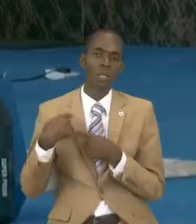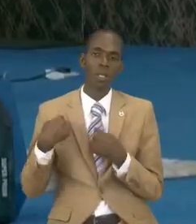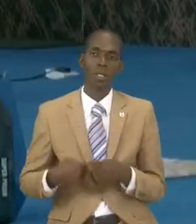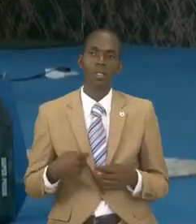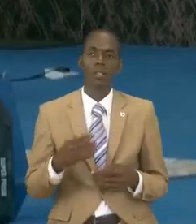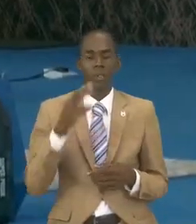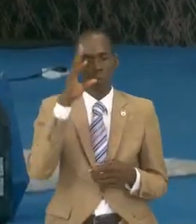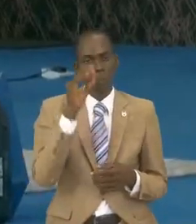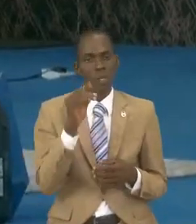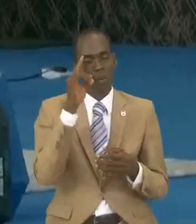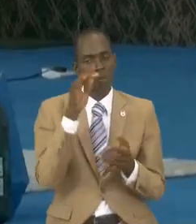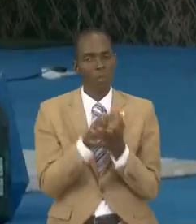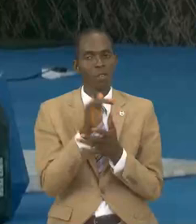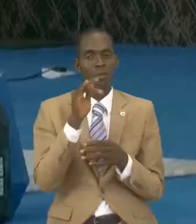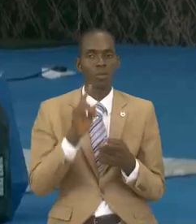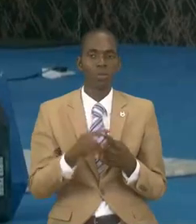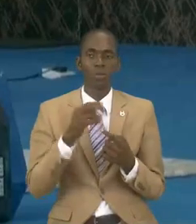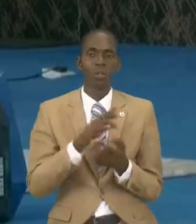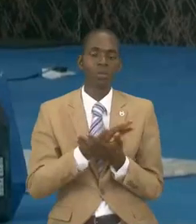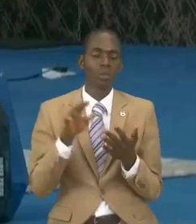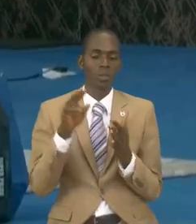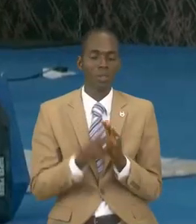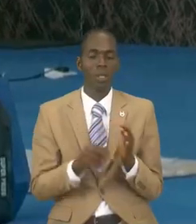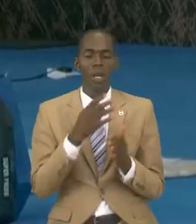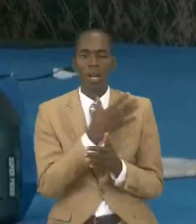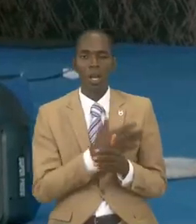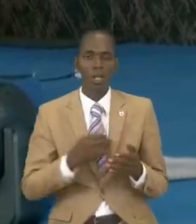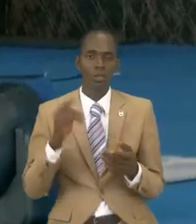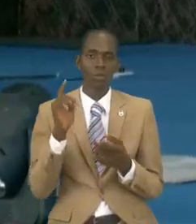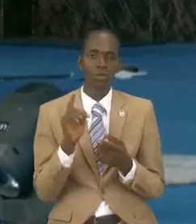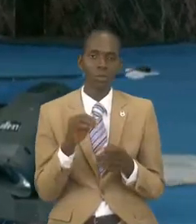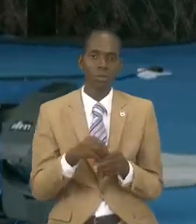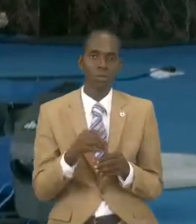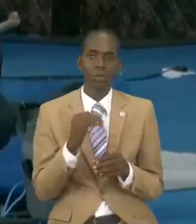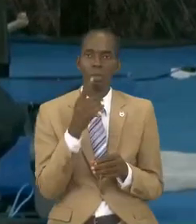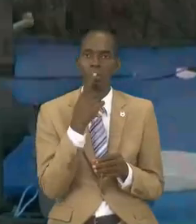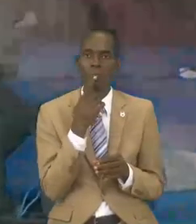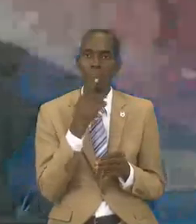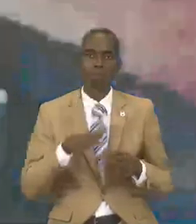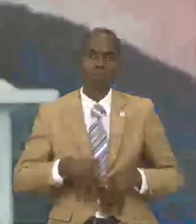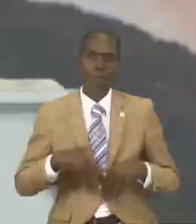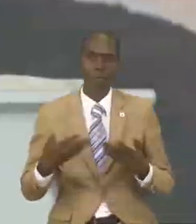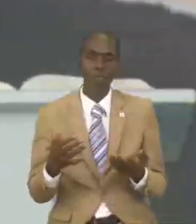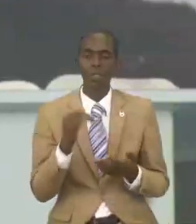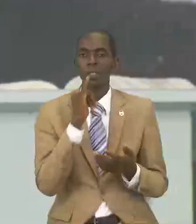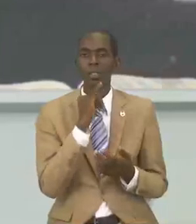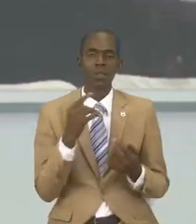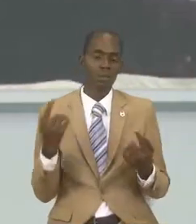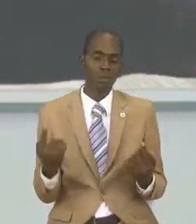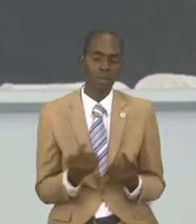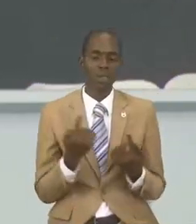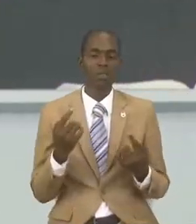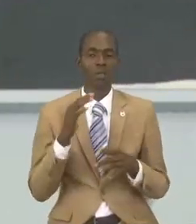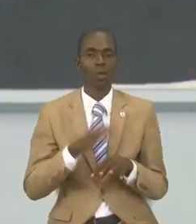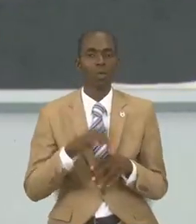dit, si réellement tu crois, car c'est en croyant du cœur qu'on parvient à la justice et c'est en confessant de la